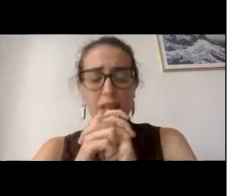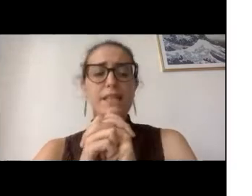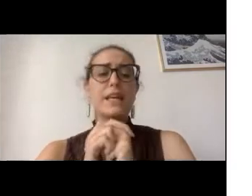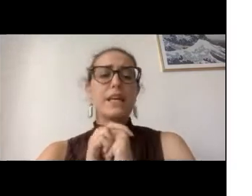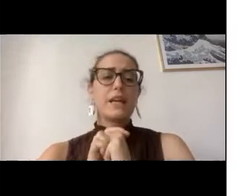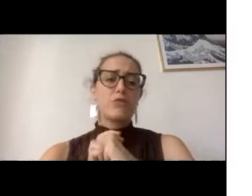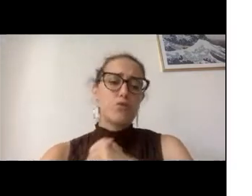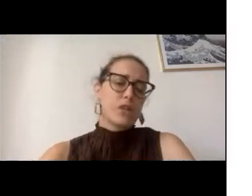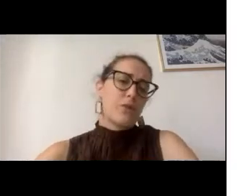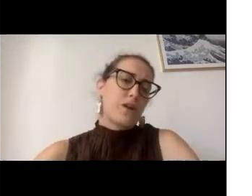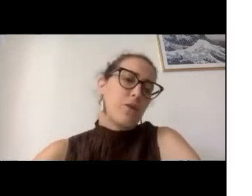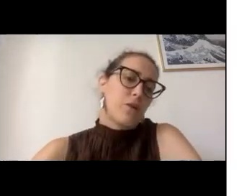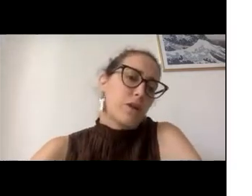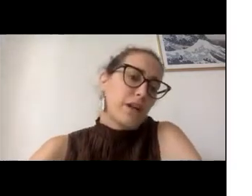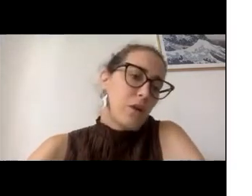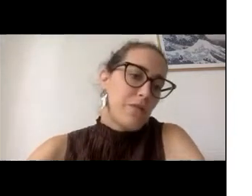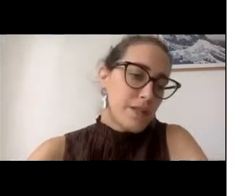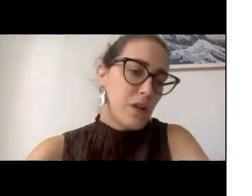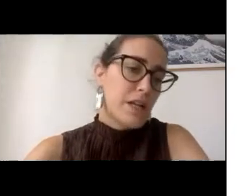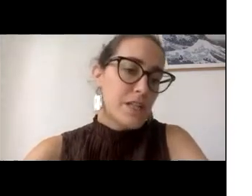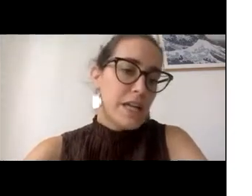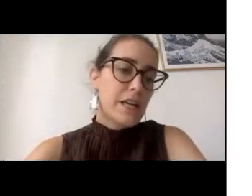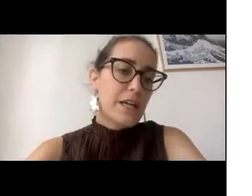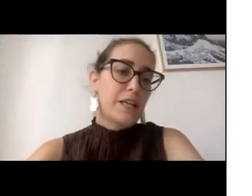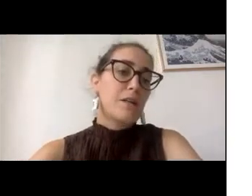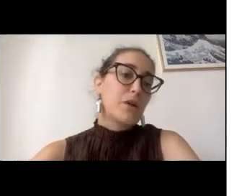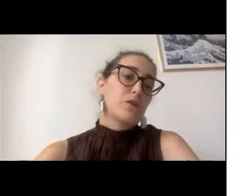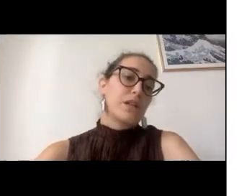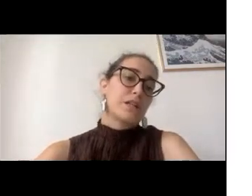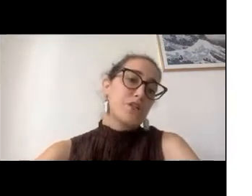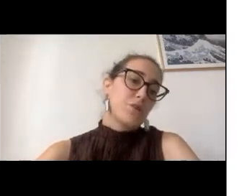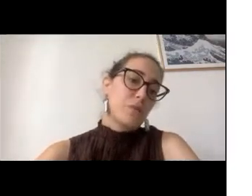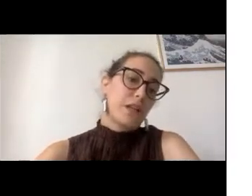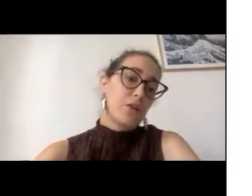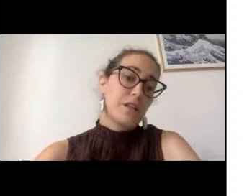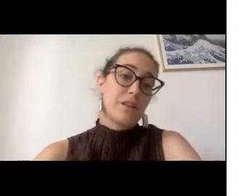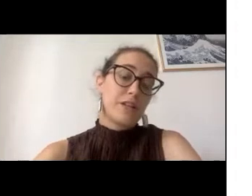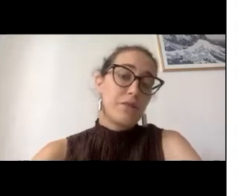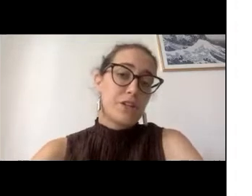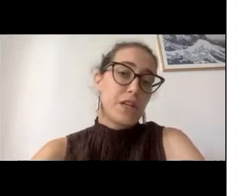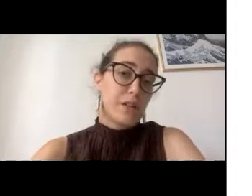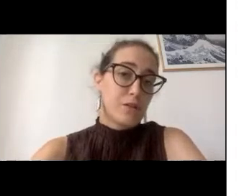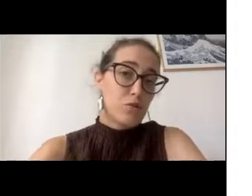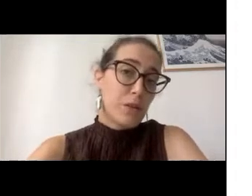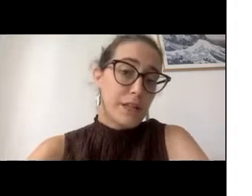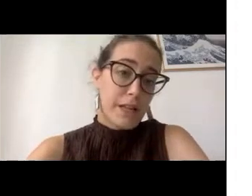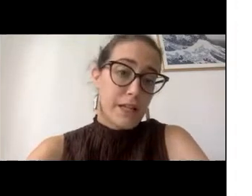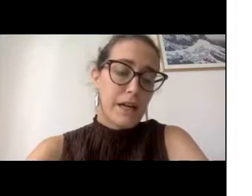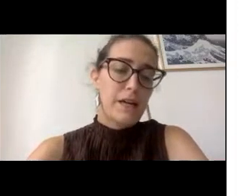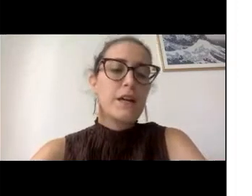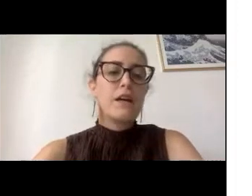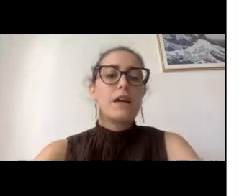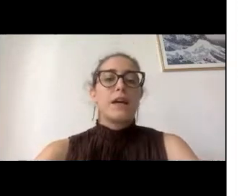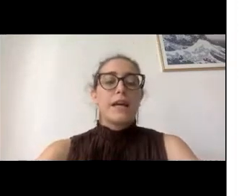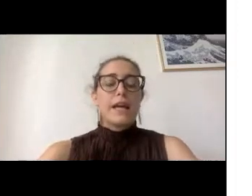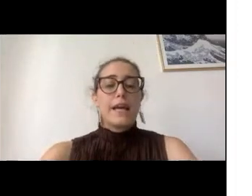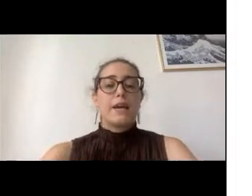di raggiungere una riqualificazione energetica di almeno 35 milioni di edifici entro il 2030